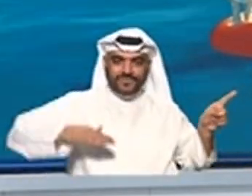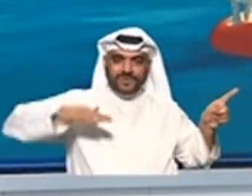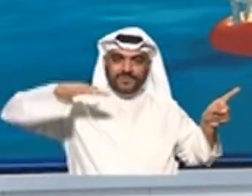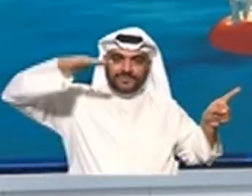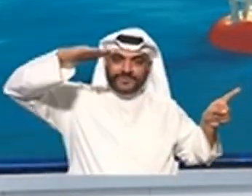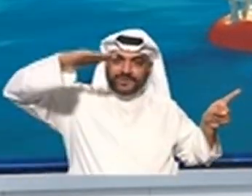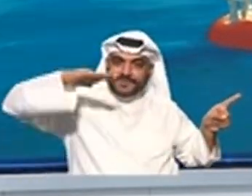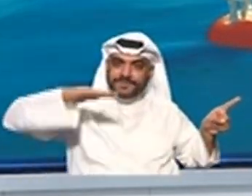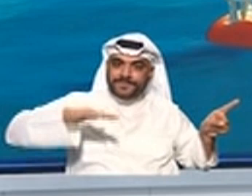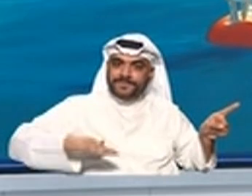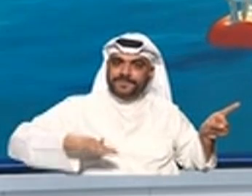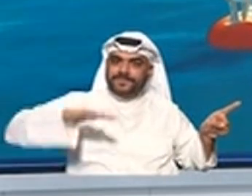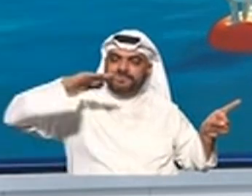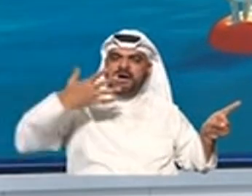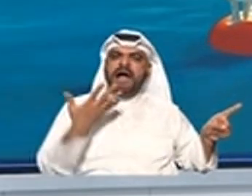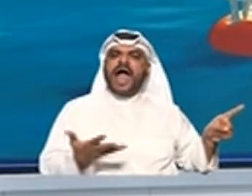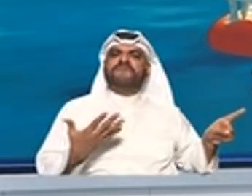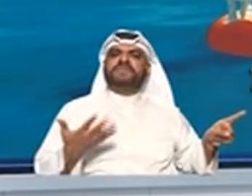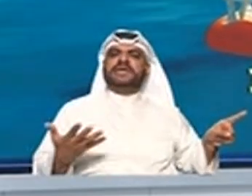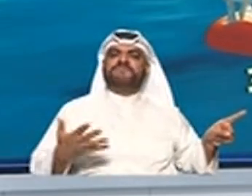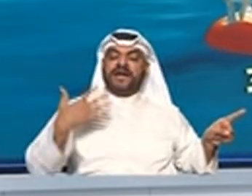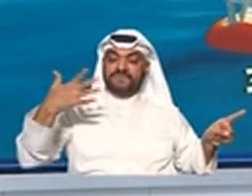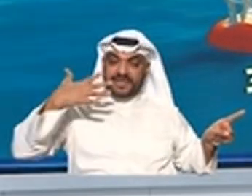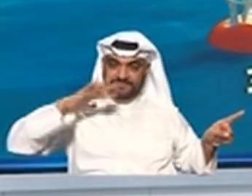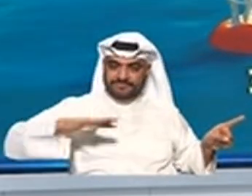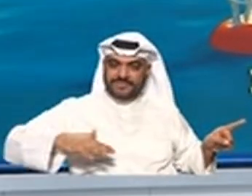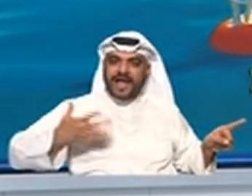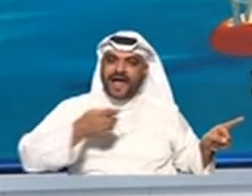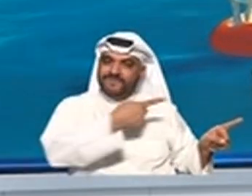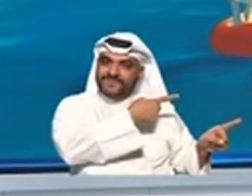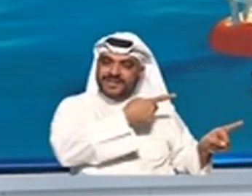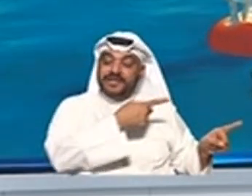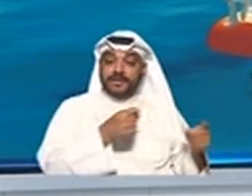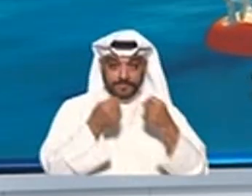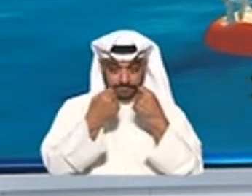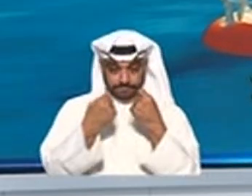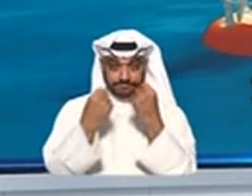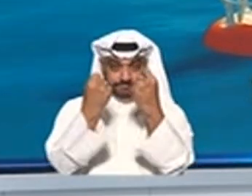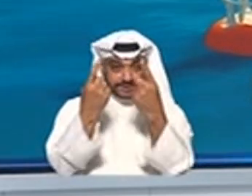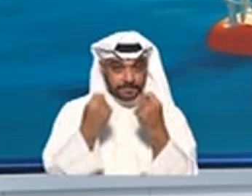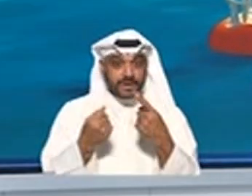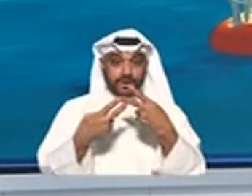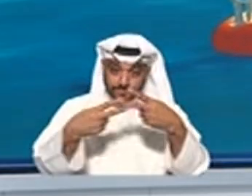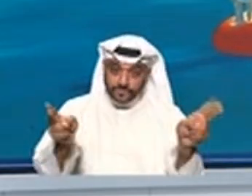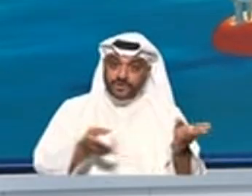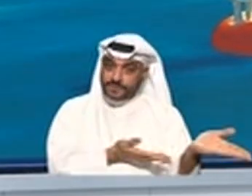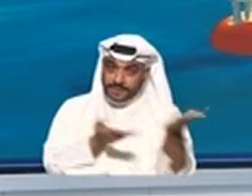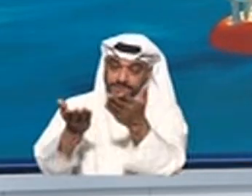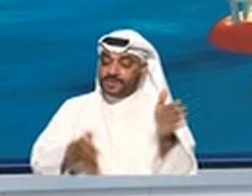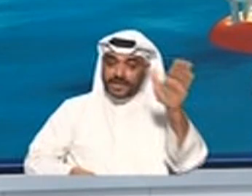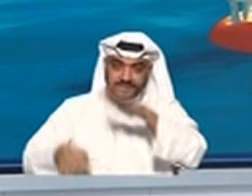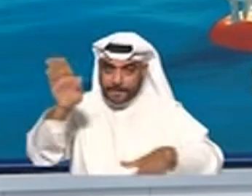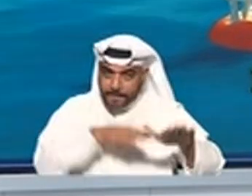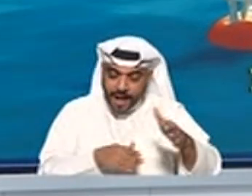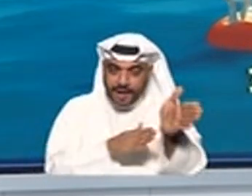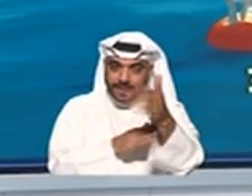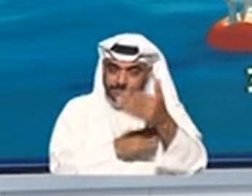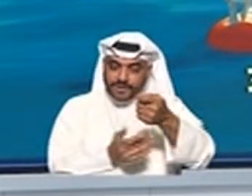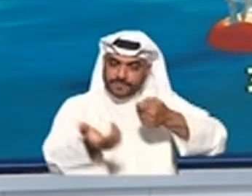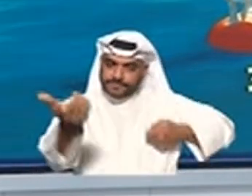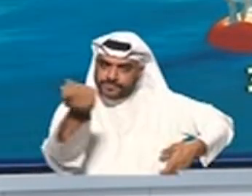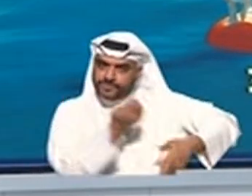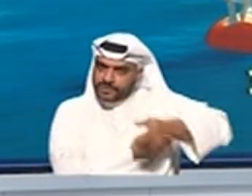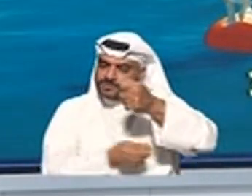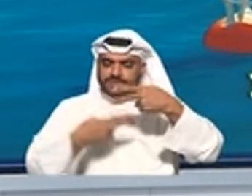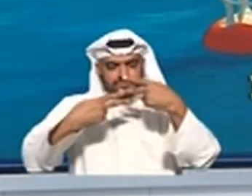الساعة 5:57 دقيقة صباحا، والمد الثاني الساعة 9:16 دقيقة مساء، والجزر الأول الساعة 12:22 دقيقة صباحا،